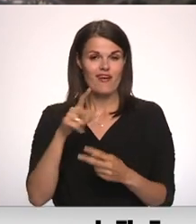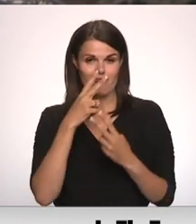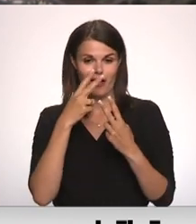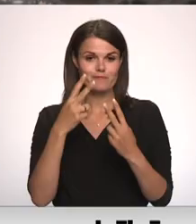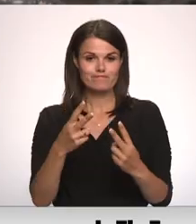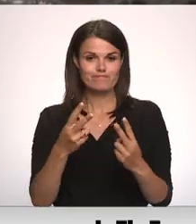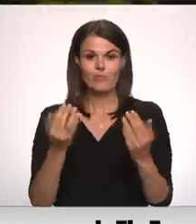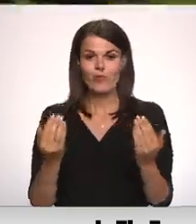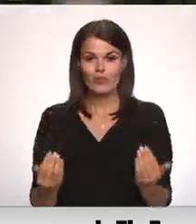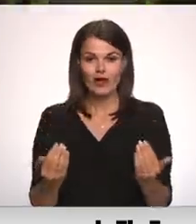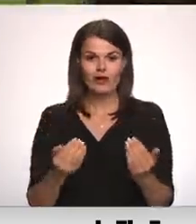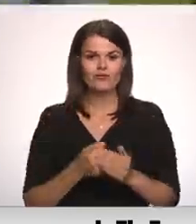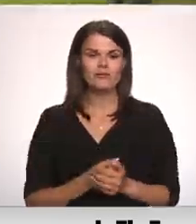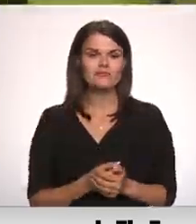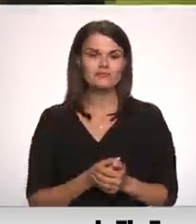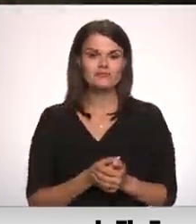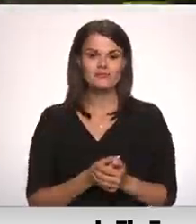Tirāna.